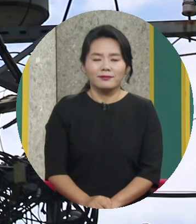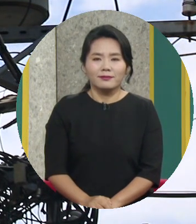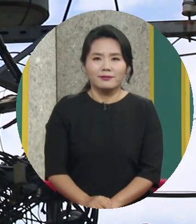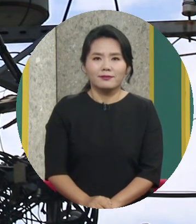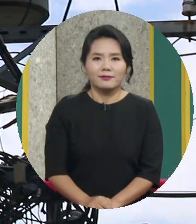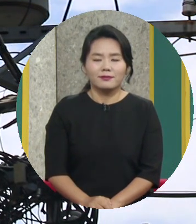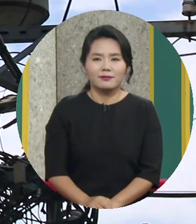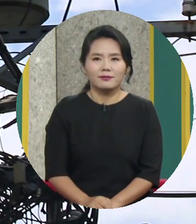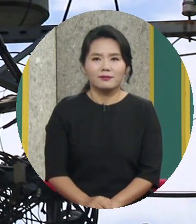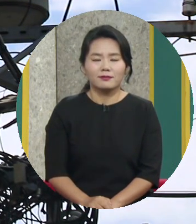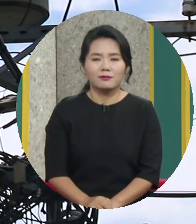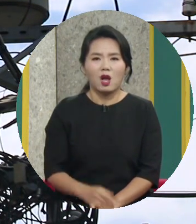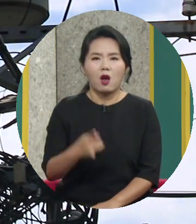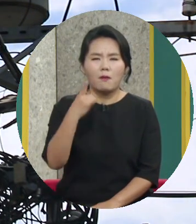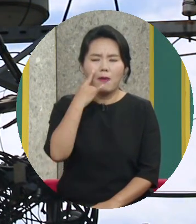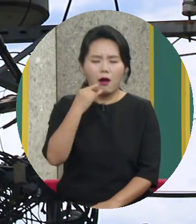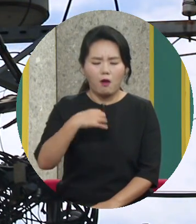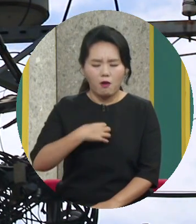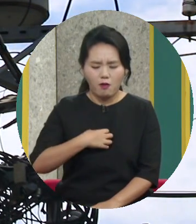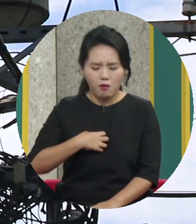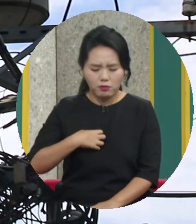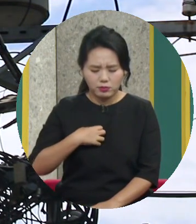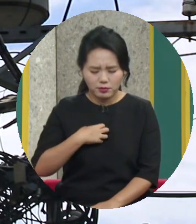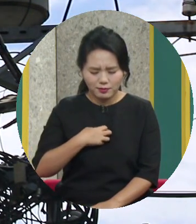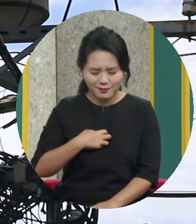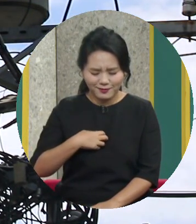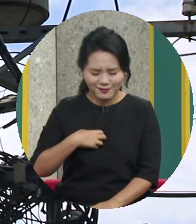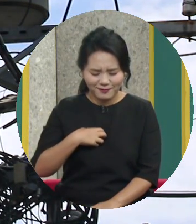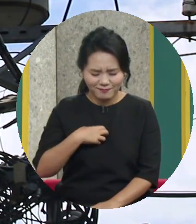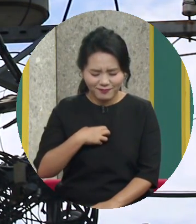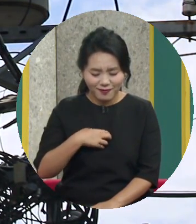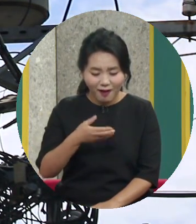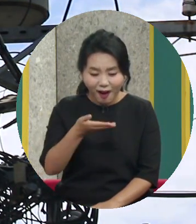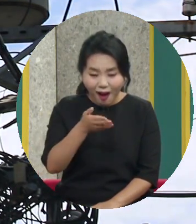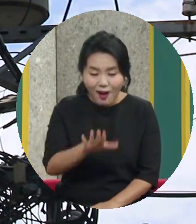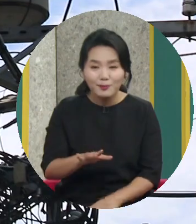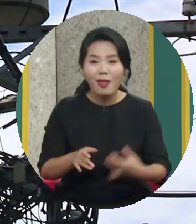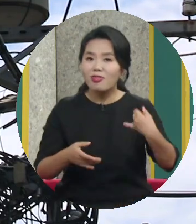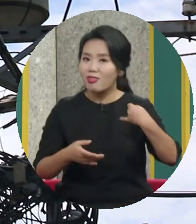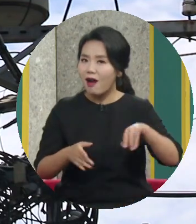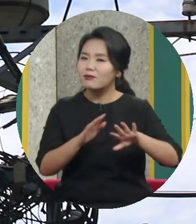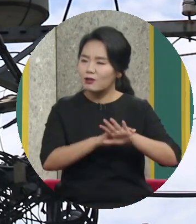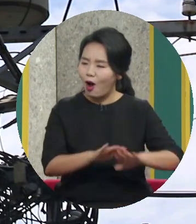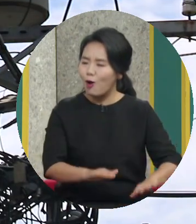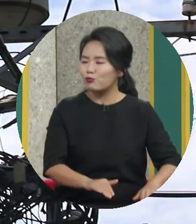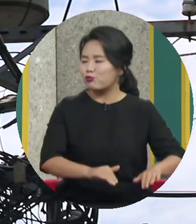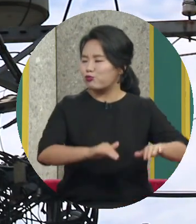엄마의 걱정과 달리 효정인 참 밝고 씩씩하게 자라줬죠.